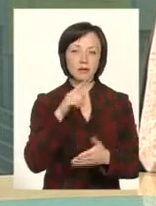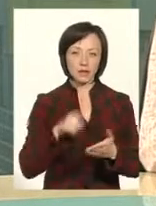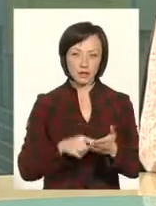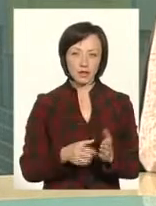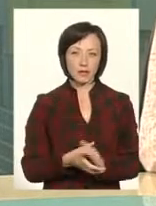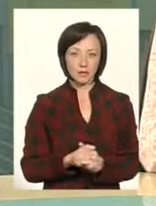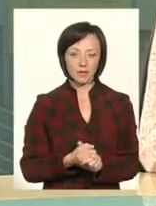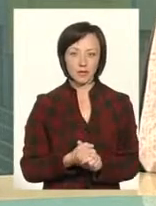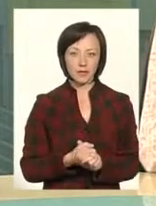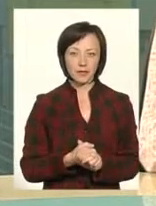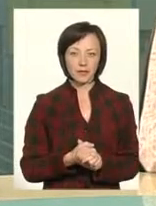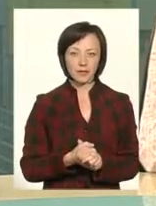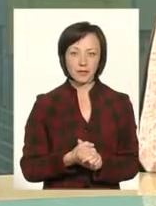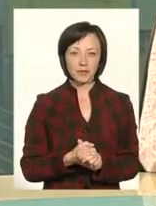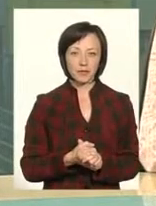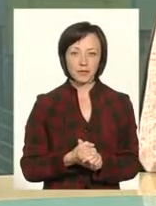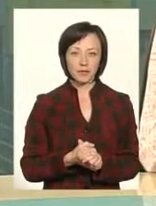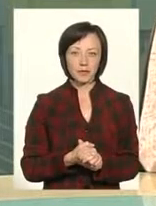запитання.